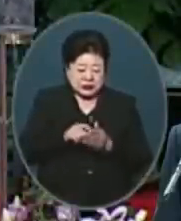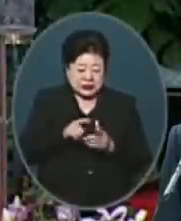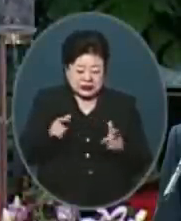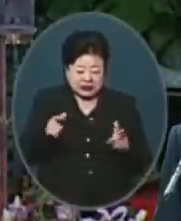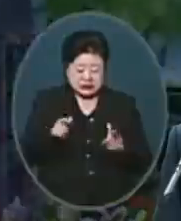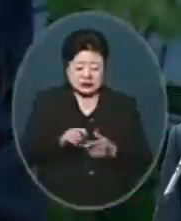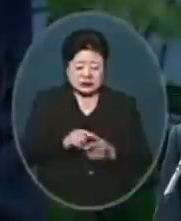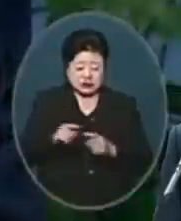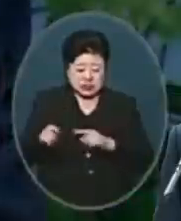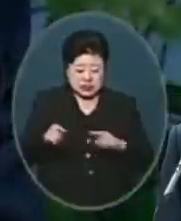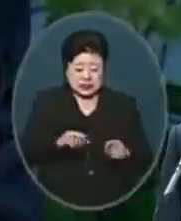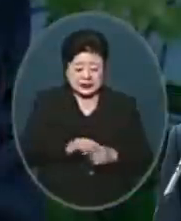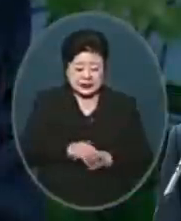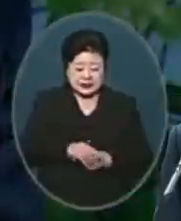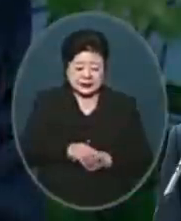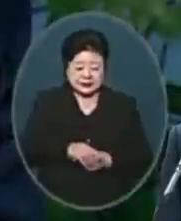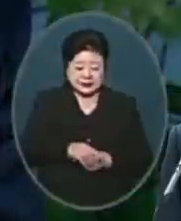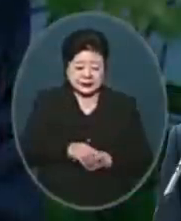이것이